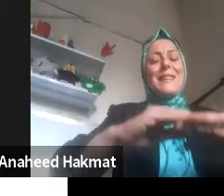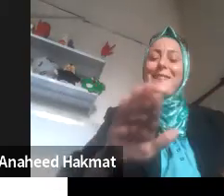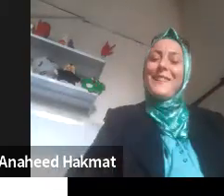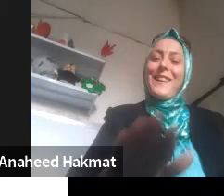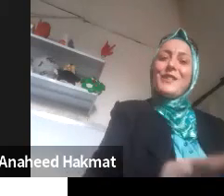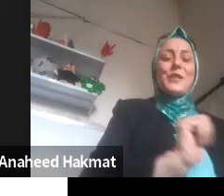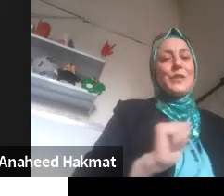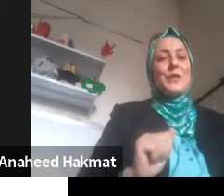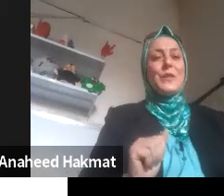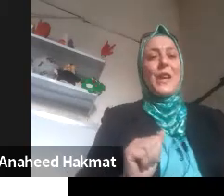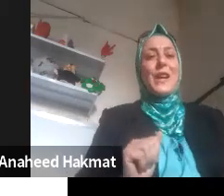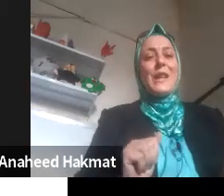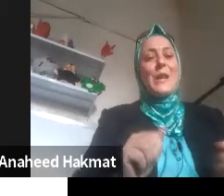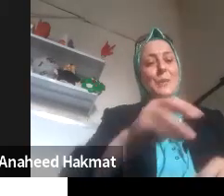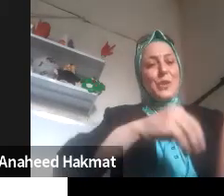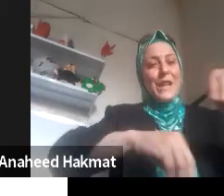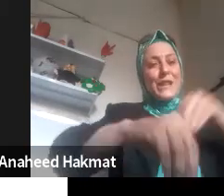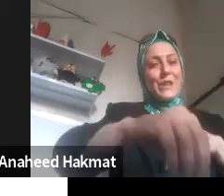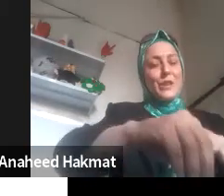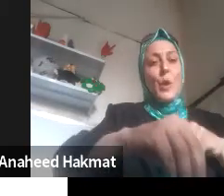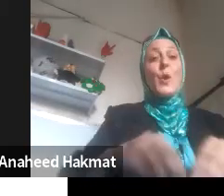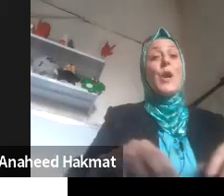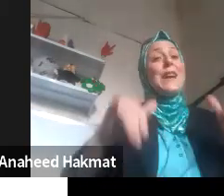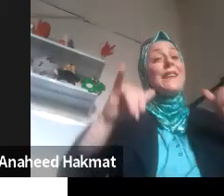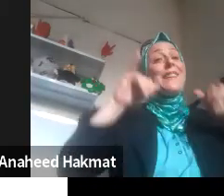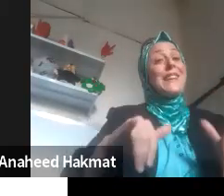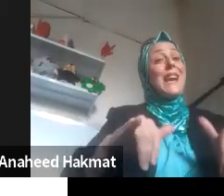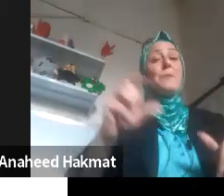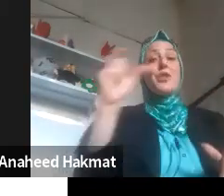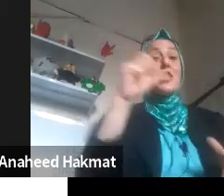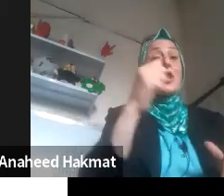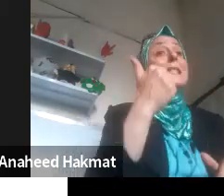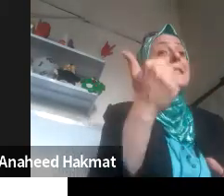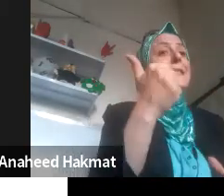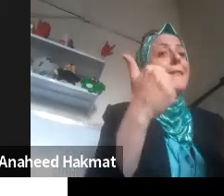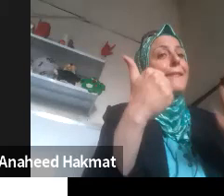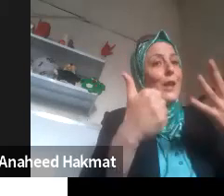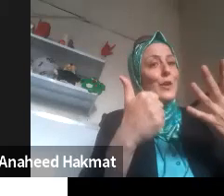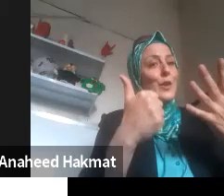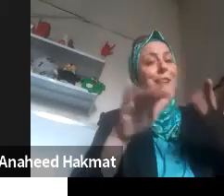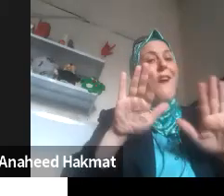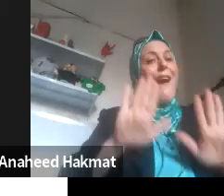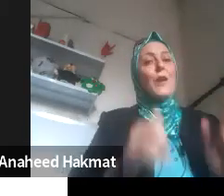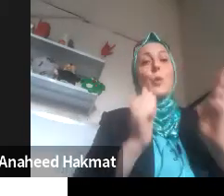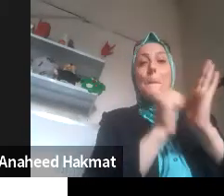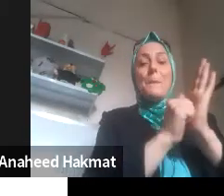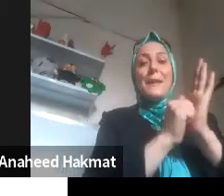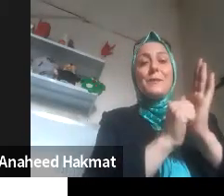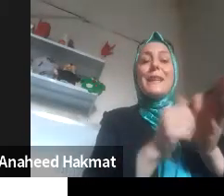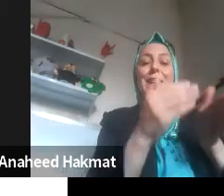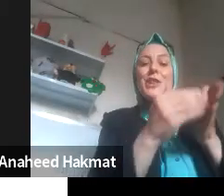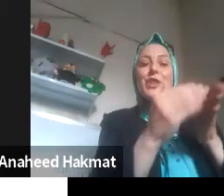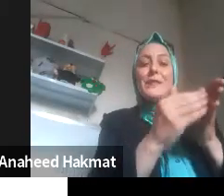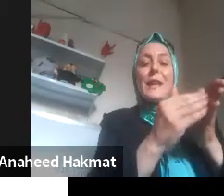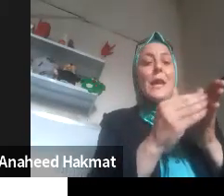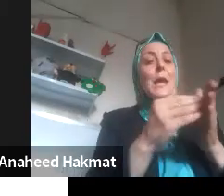مش ينتقلوا من فترة غياب 6 أشهر وبعدين نقدر نحضرهم إنهم يصيروا جزء من العملية التعليمية. كثير